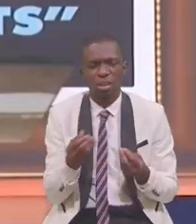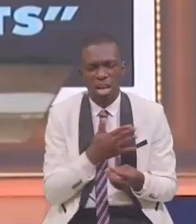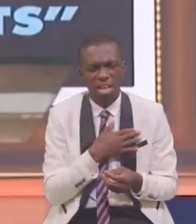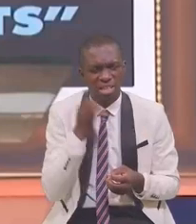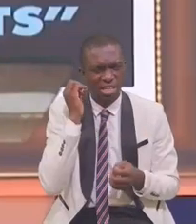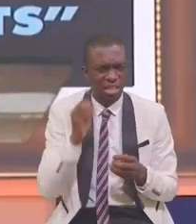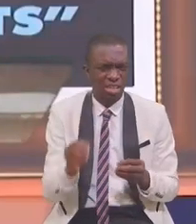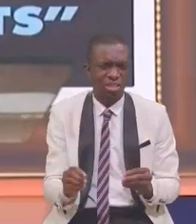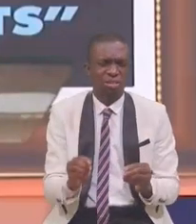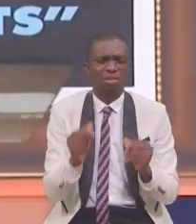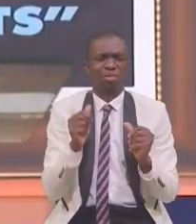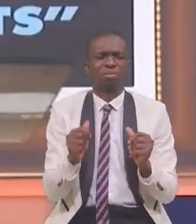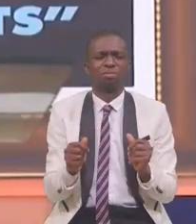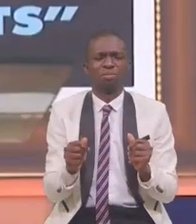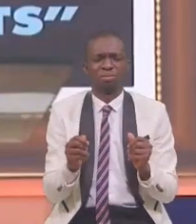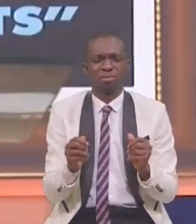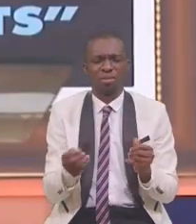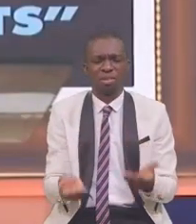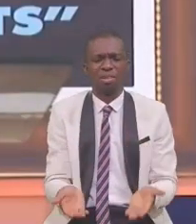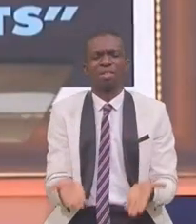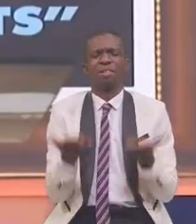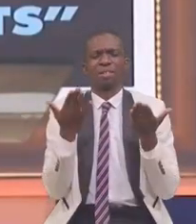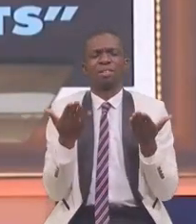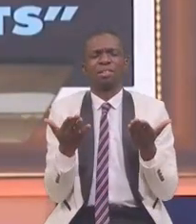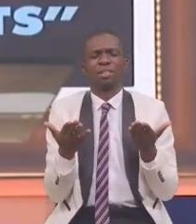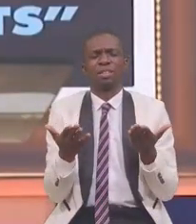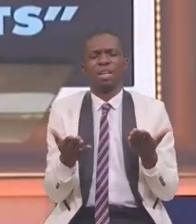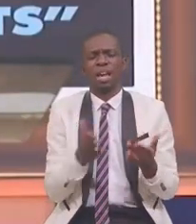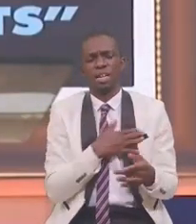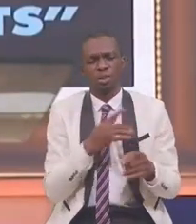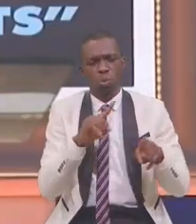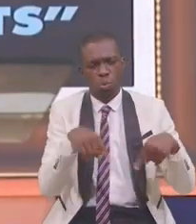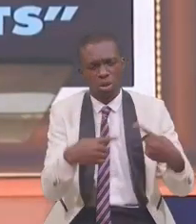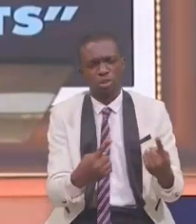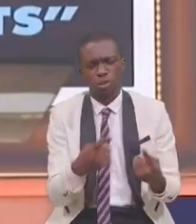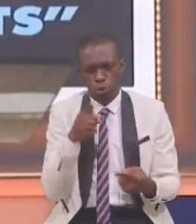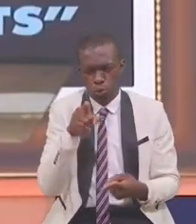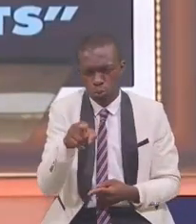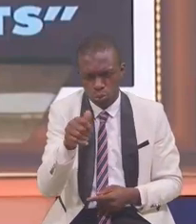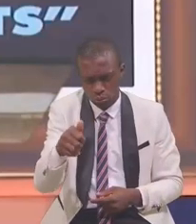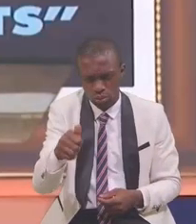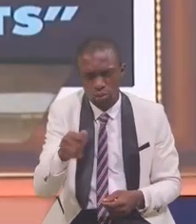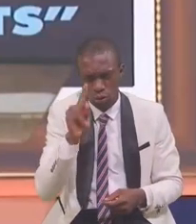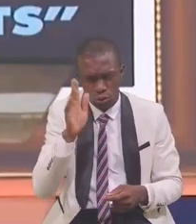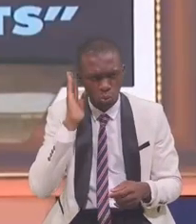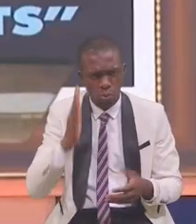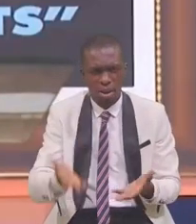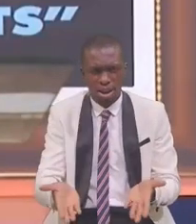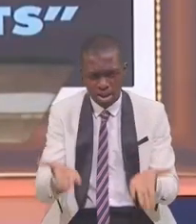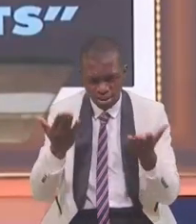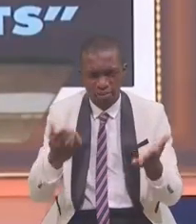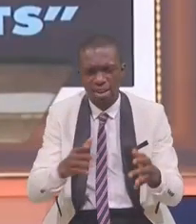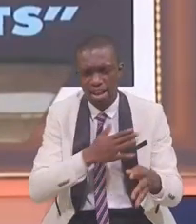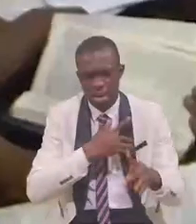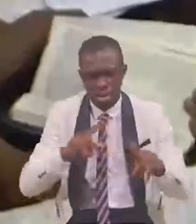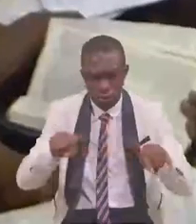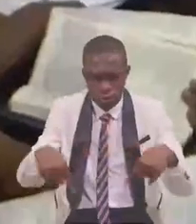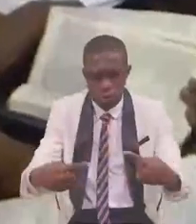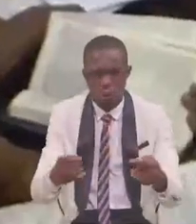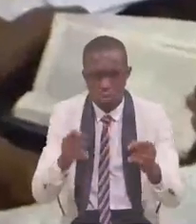à faire, j'ai cela à faire. » Il se leva et partit. Vous allez vous lever et partir. Vous allez vous lever et